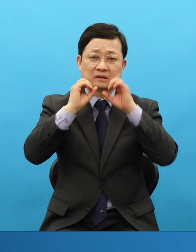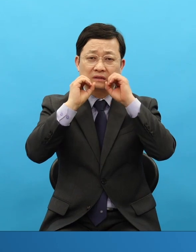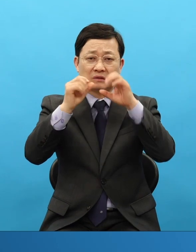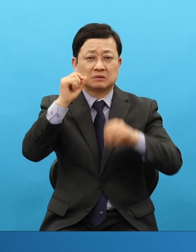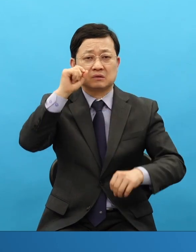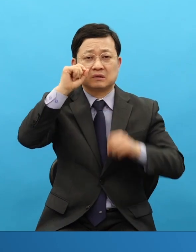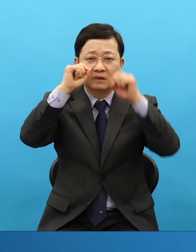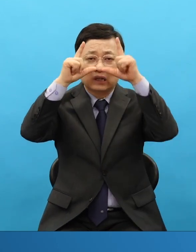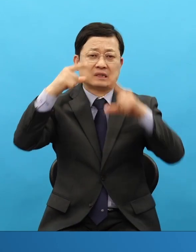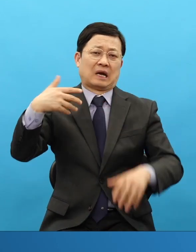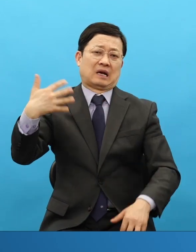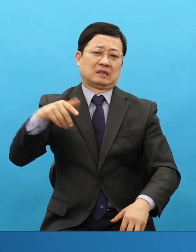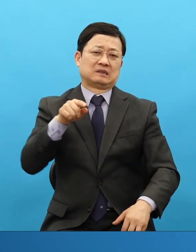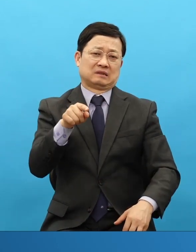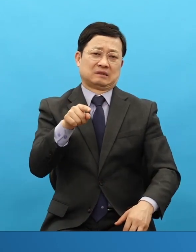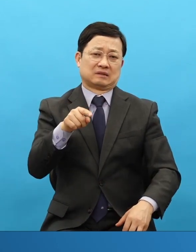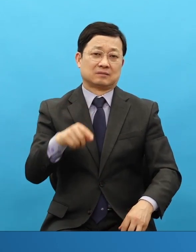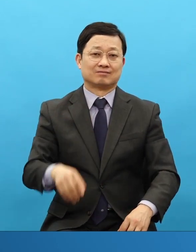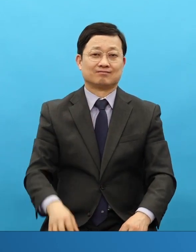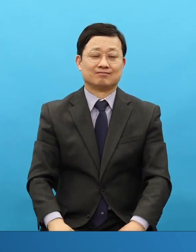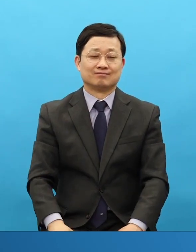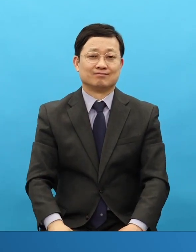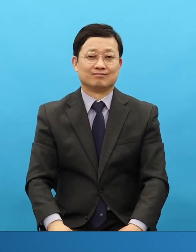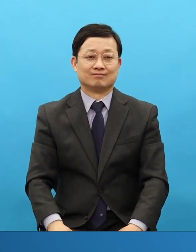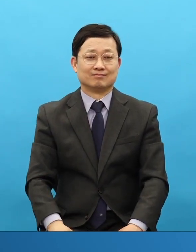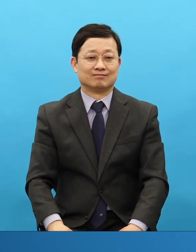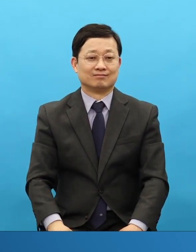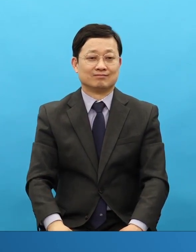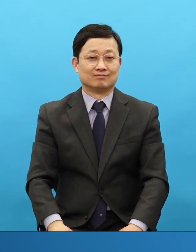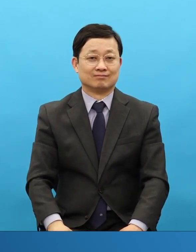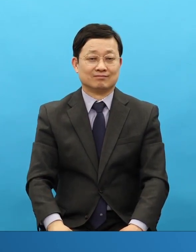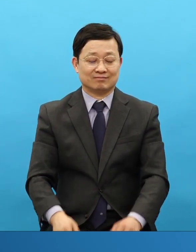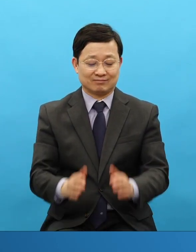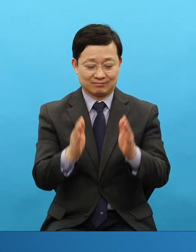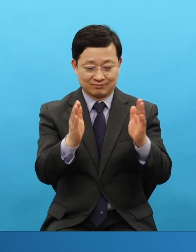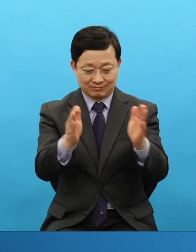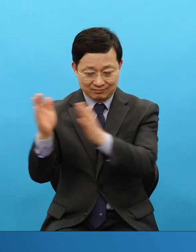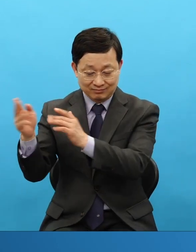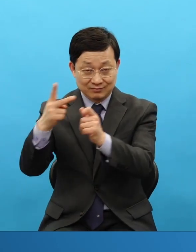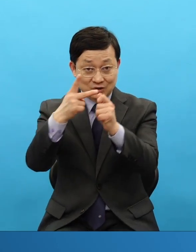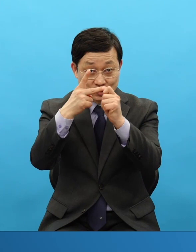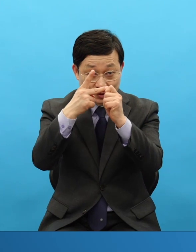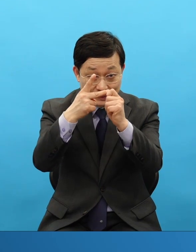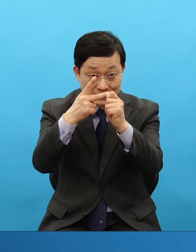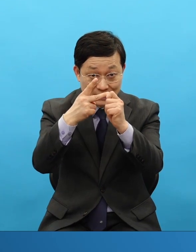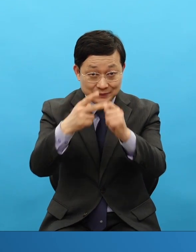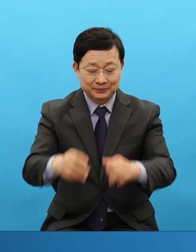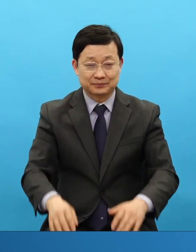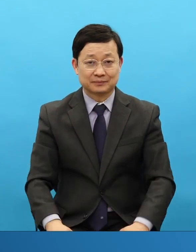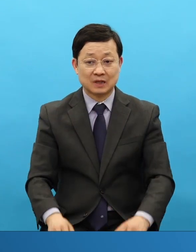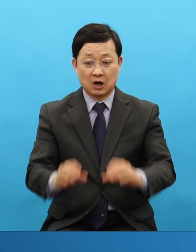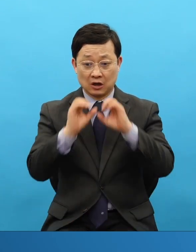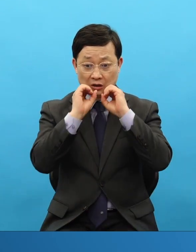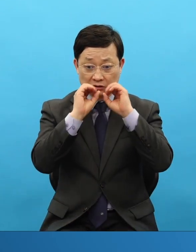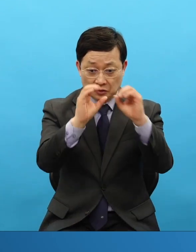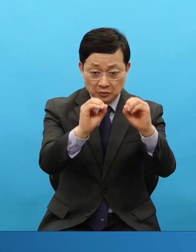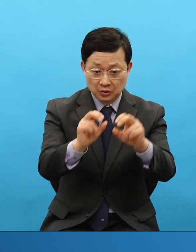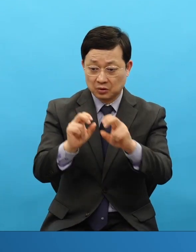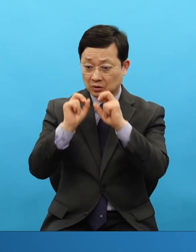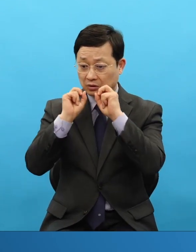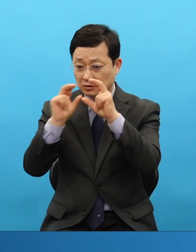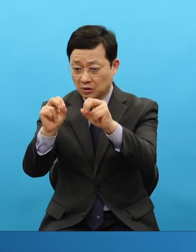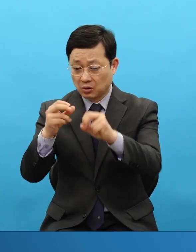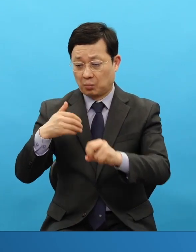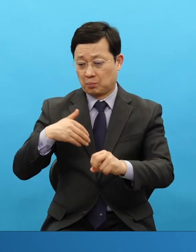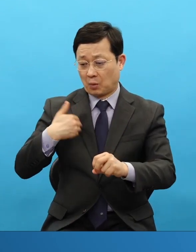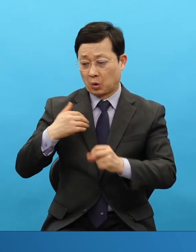world, but they didn't realize. 두 번째입니다. Secondly, 전도 선교 모르면